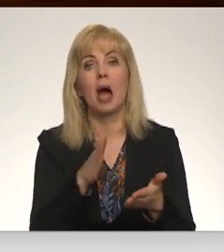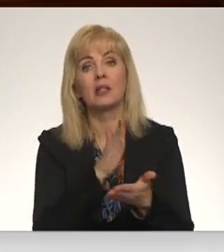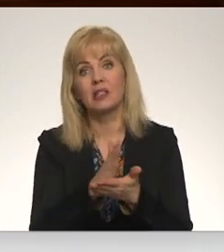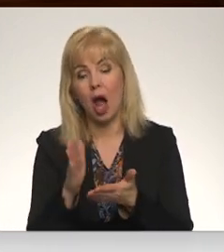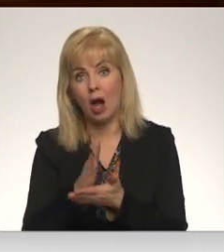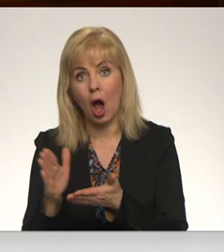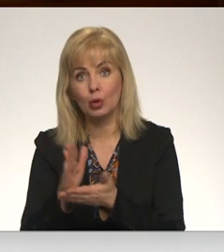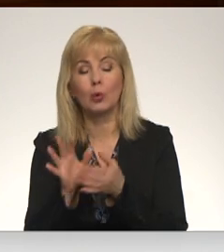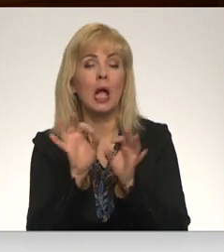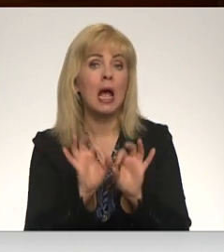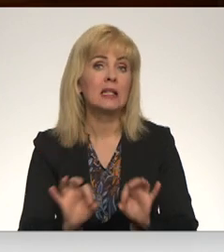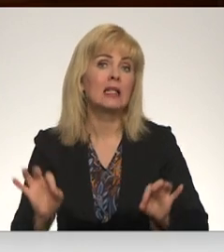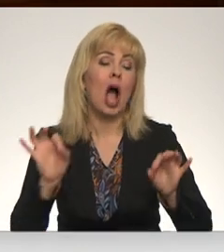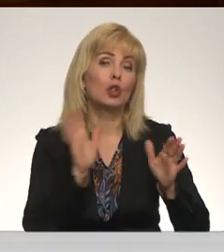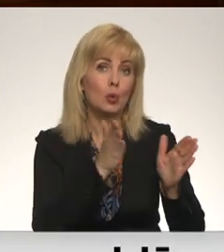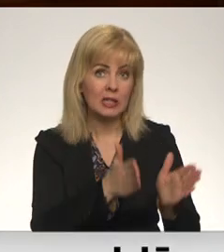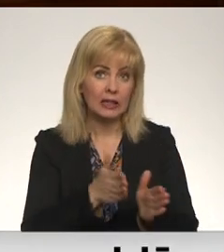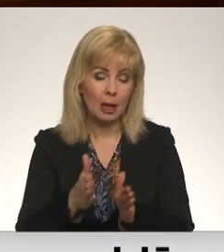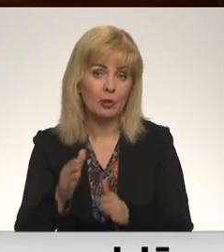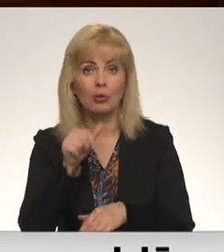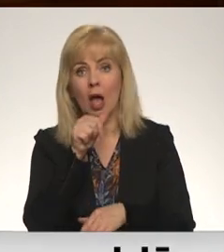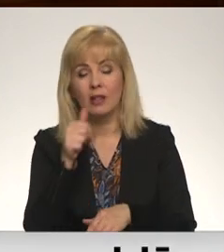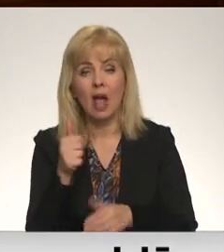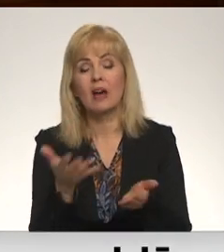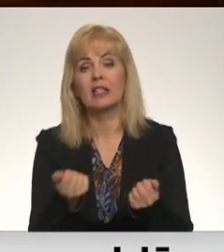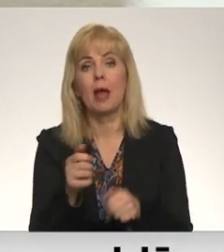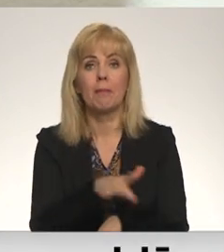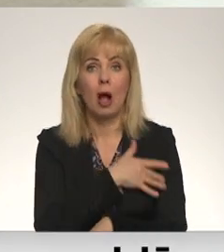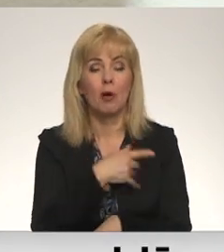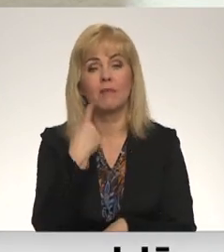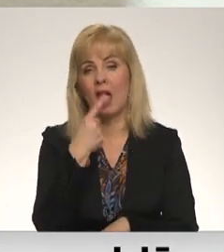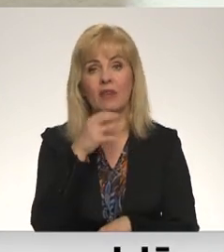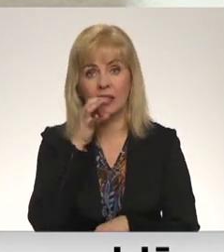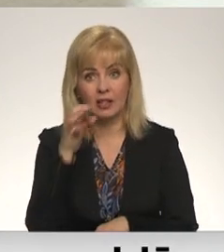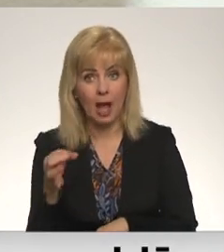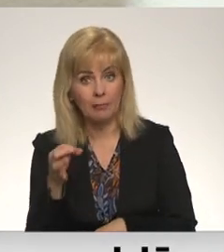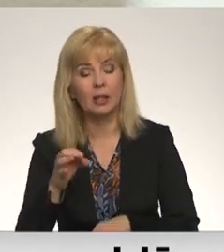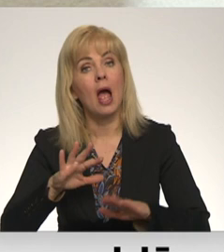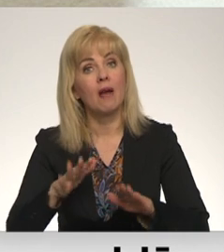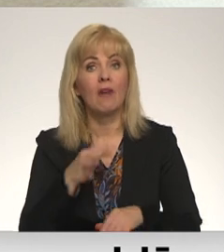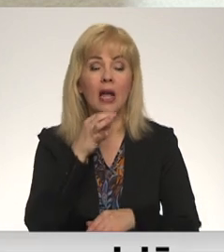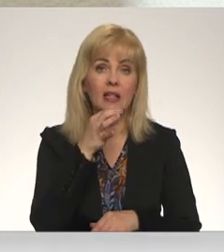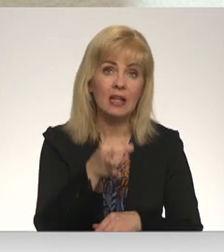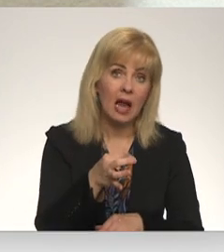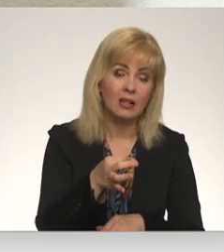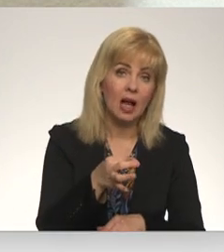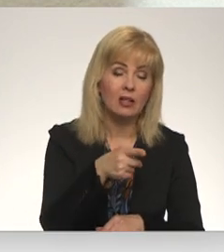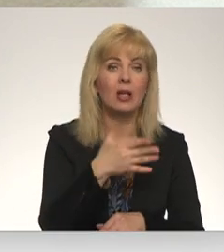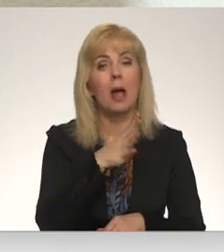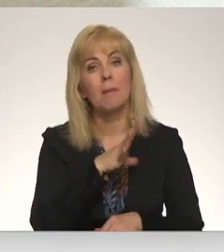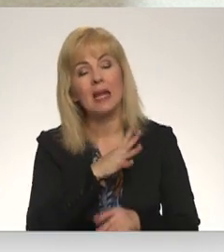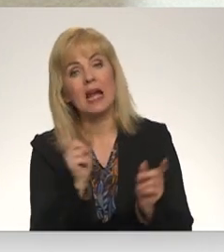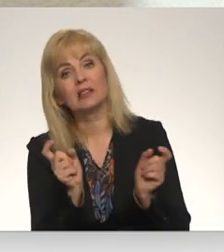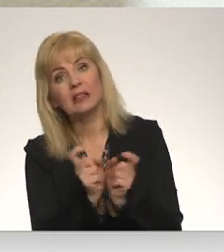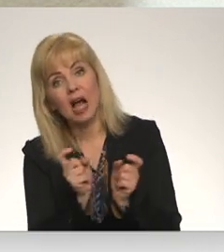un skaistu slimnīcu, kurā mēs nevaram dabūt pakalpojumu, neviens nepateiks. Vai mums teikt, ka tie saskaņas vai nesaskaņas